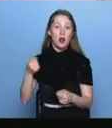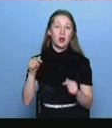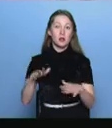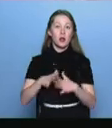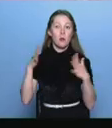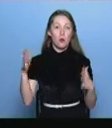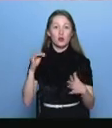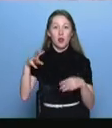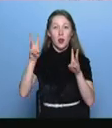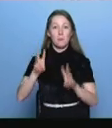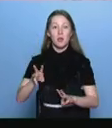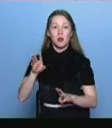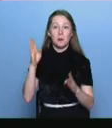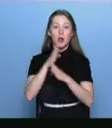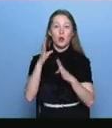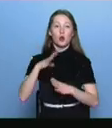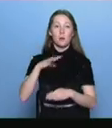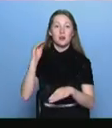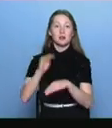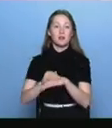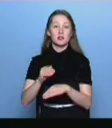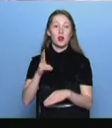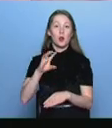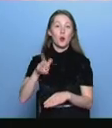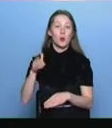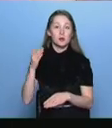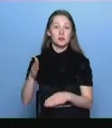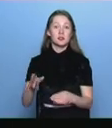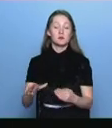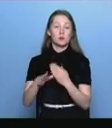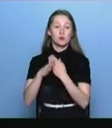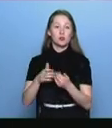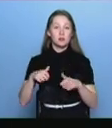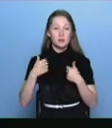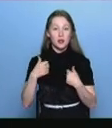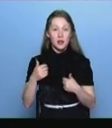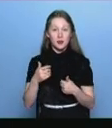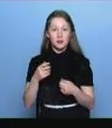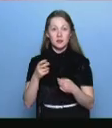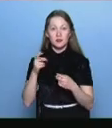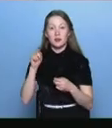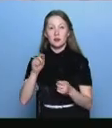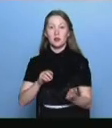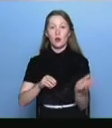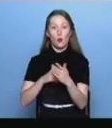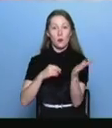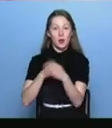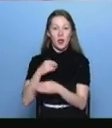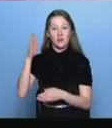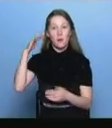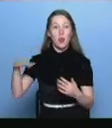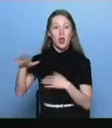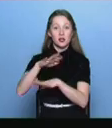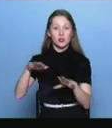Минприроды, был зафиксирован случай, когда лосей с помощью вертолетов гнали с территории Удмуртии в Башкирию. Однако, отметил Нестеров, по ряду причин